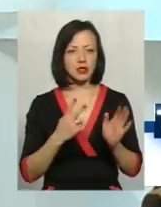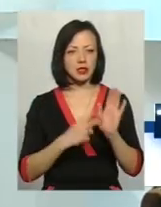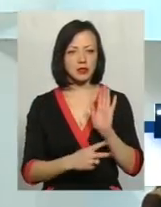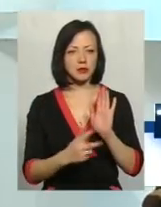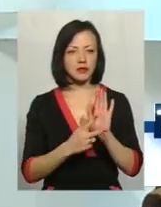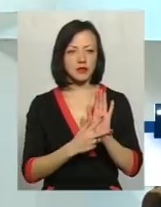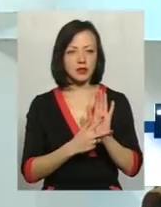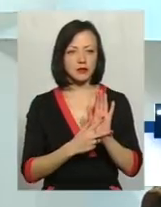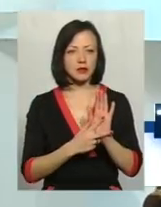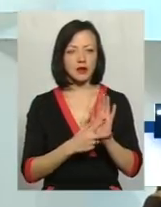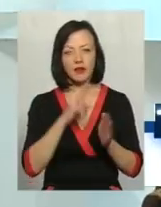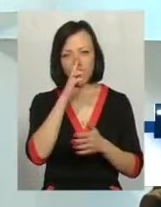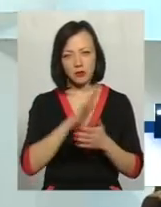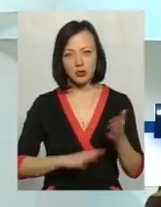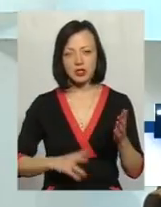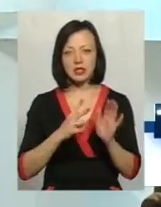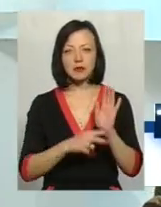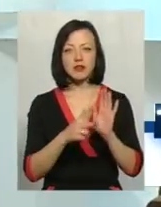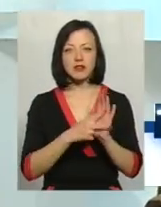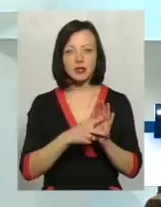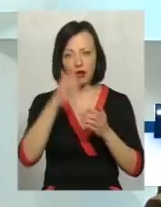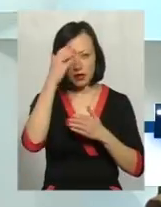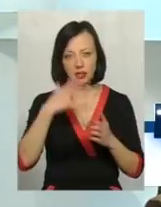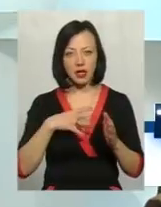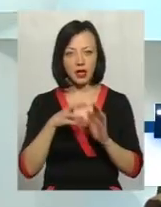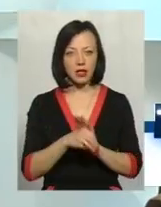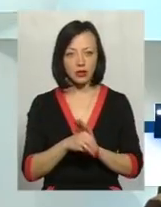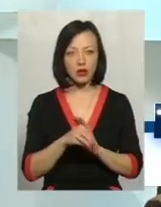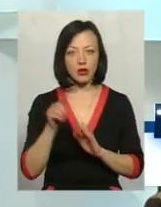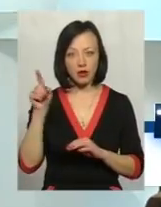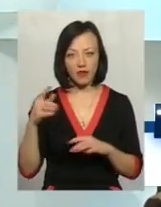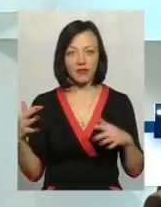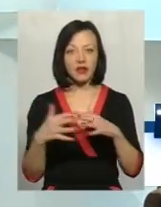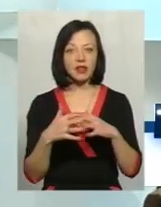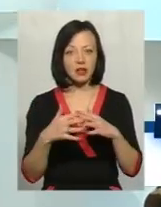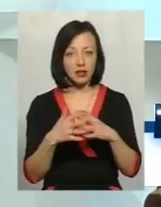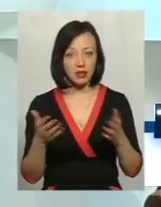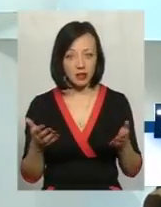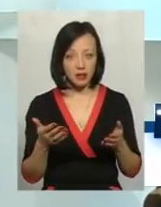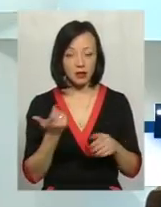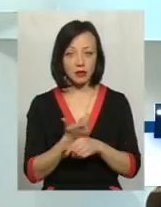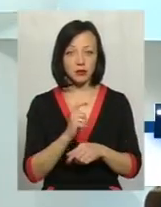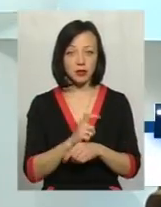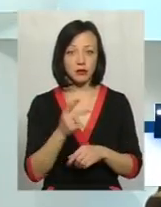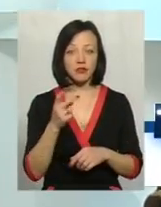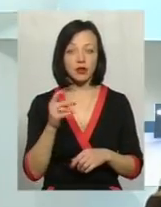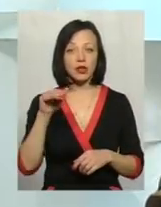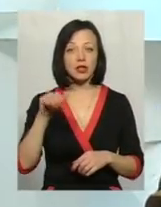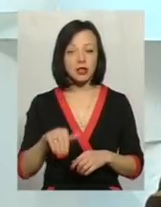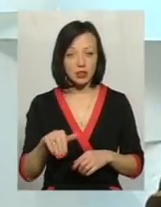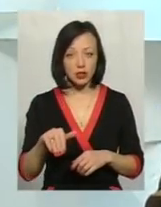78 загинуло. Я вибачаю, 78 афганців загинуло вже в тій війні. Да, більше півтори